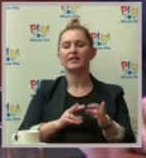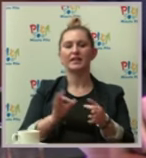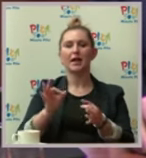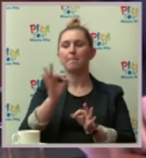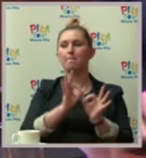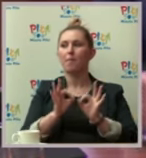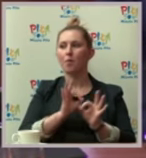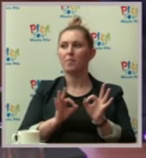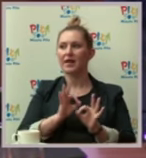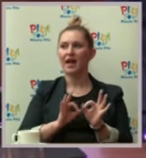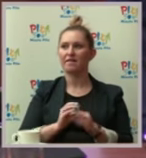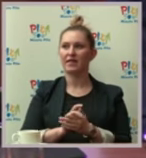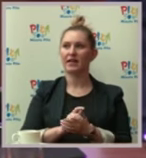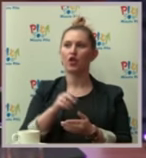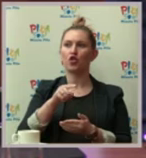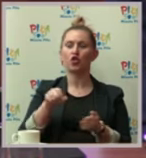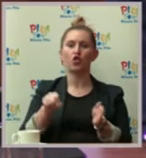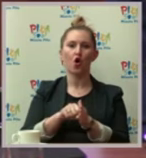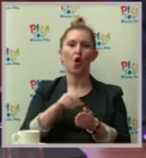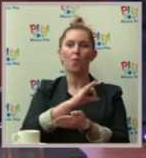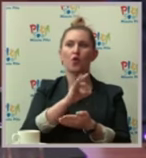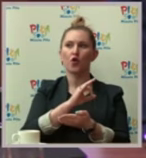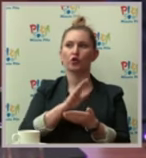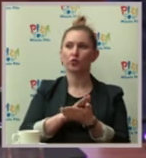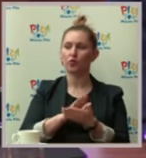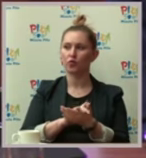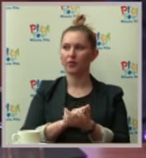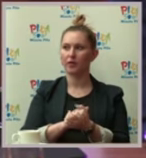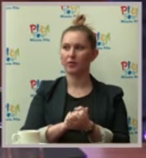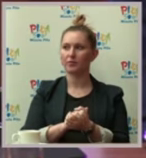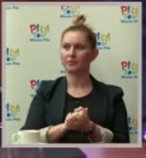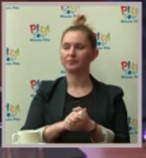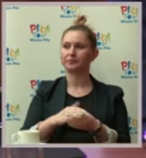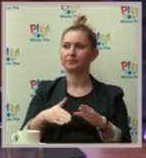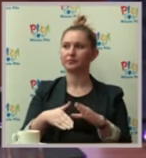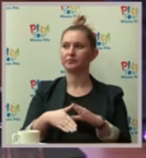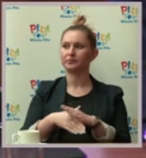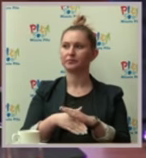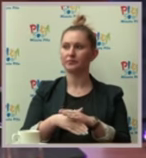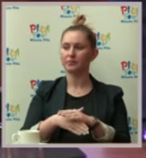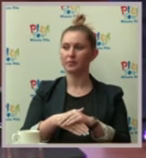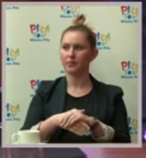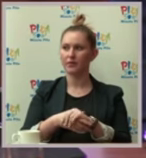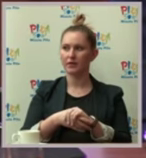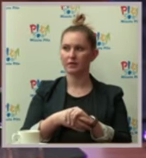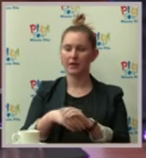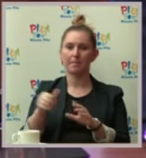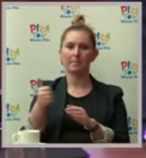opłat adiacenckich. W paragrafie pierwszym miejsce 30% 1%,